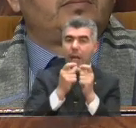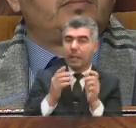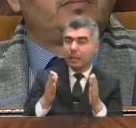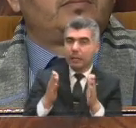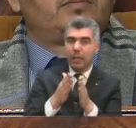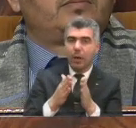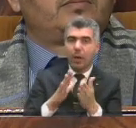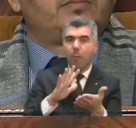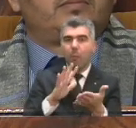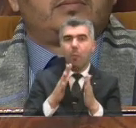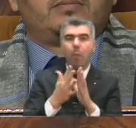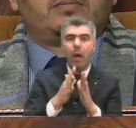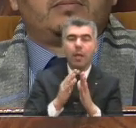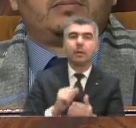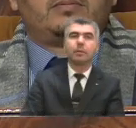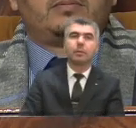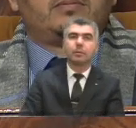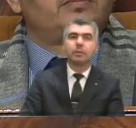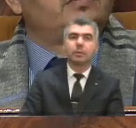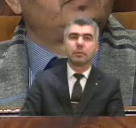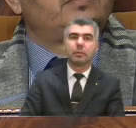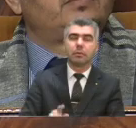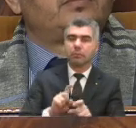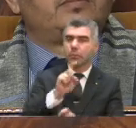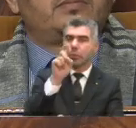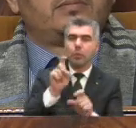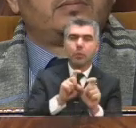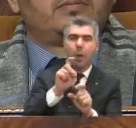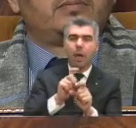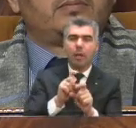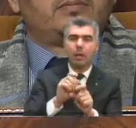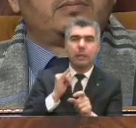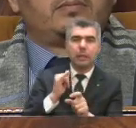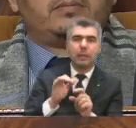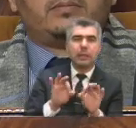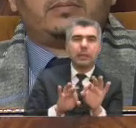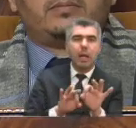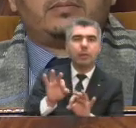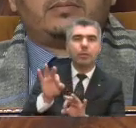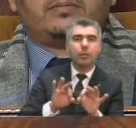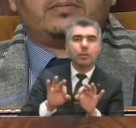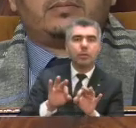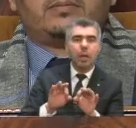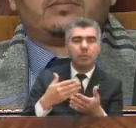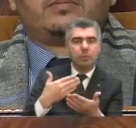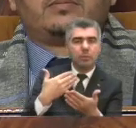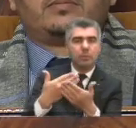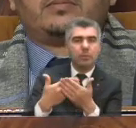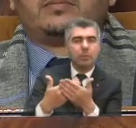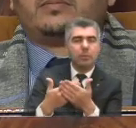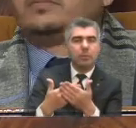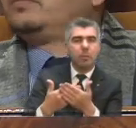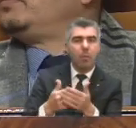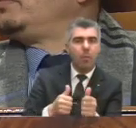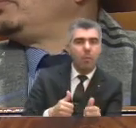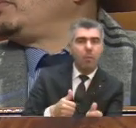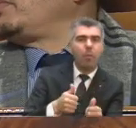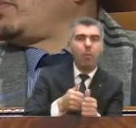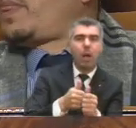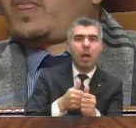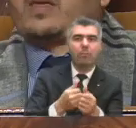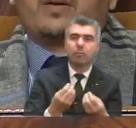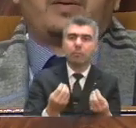والصغرى والمتوسطة تدعو للتساؤل عن الاستراتيجية الكفيلة بتتبع ومواكبة هذه